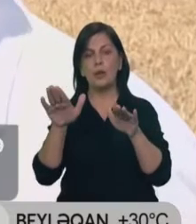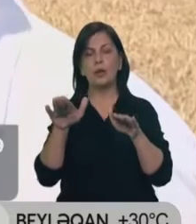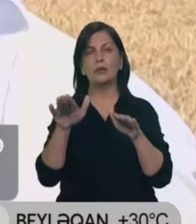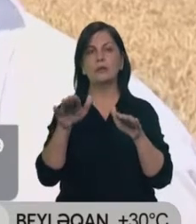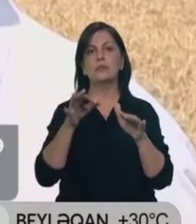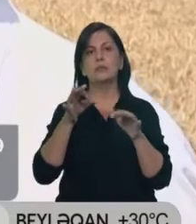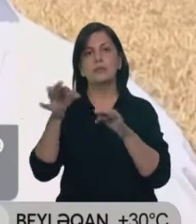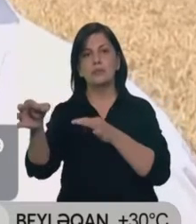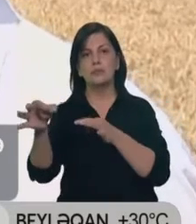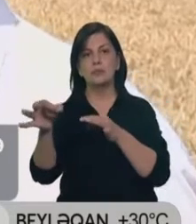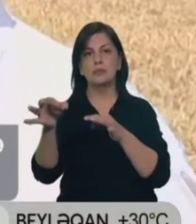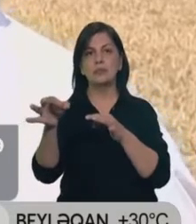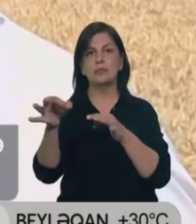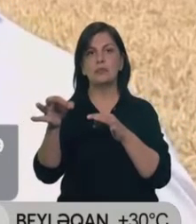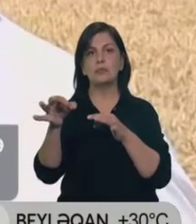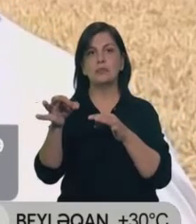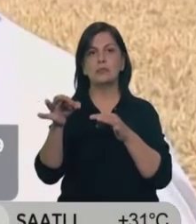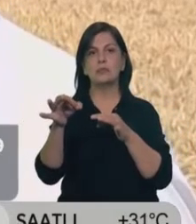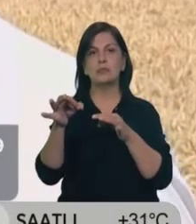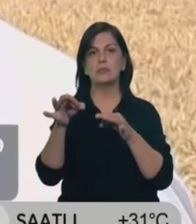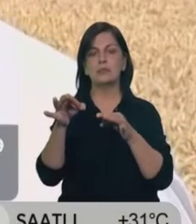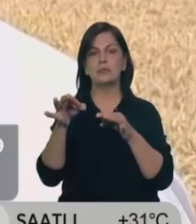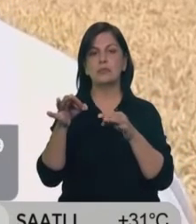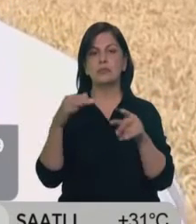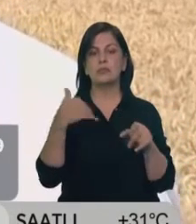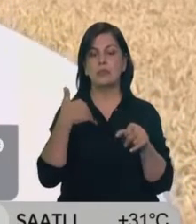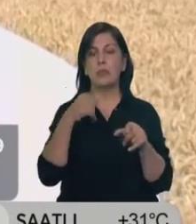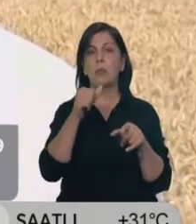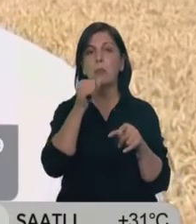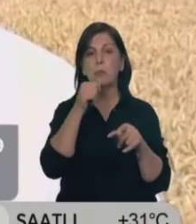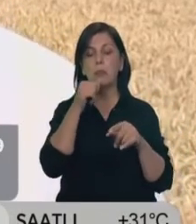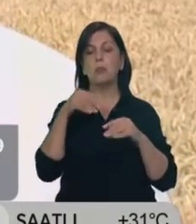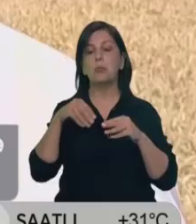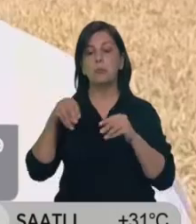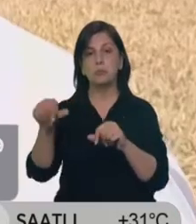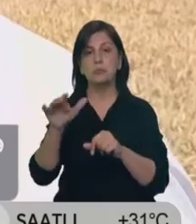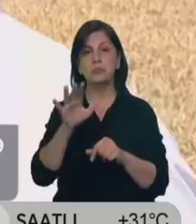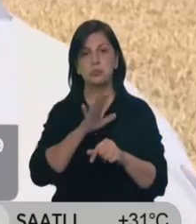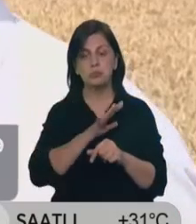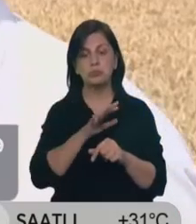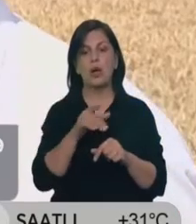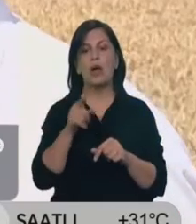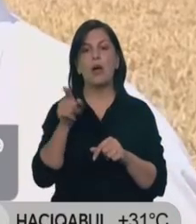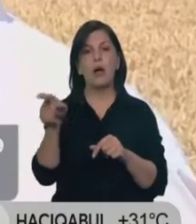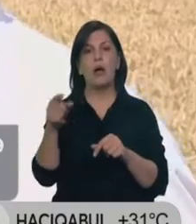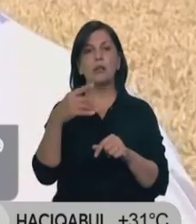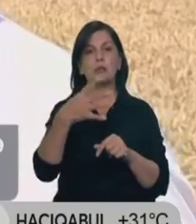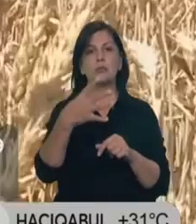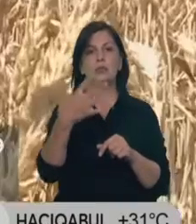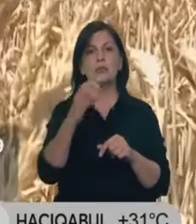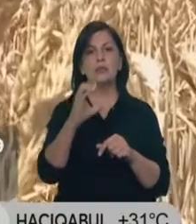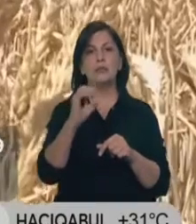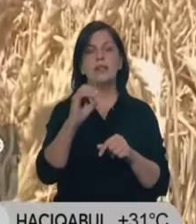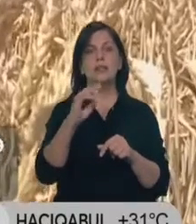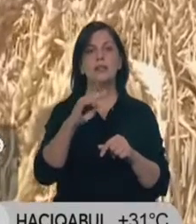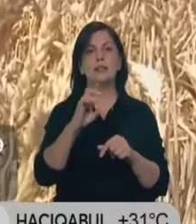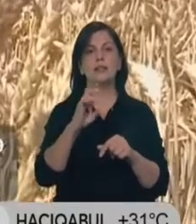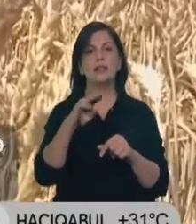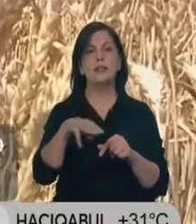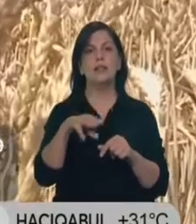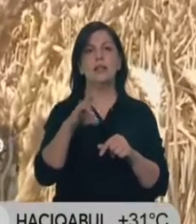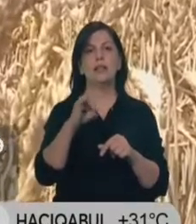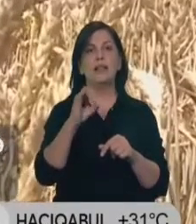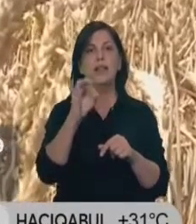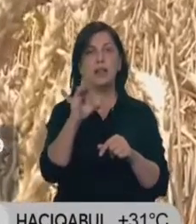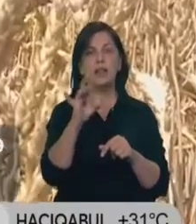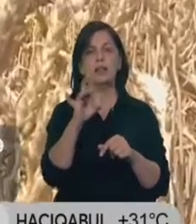bölgədə icarəyə götürüb əkmişdim. Oradan da 45 sentner məhsul götürdüm. Məhsuldarlığın